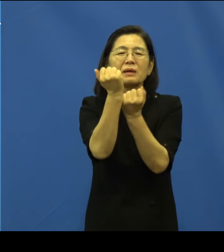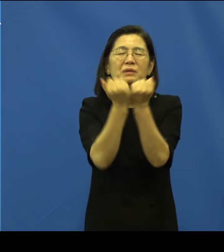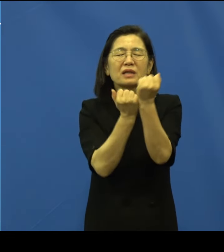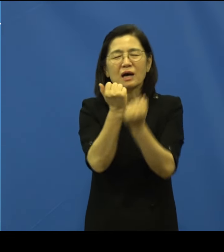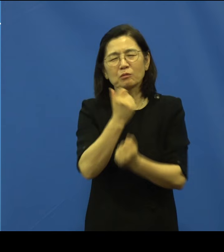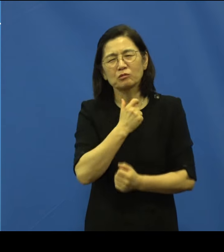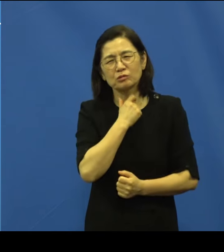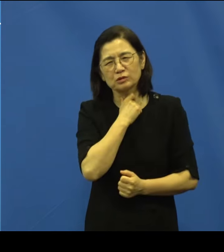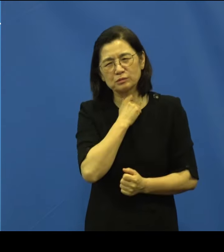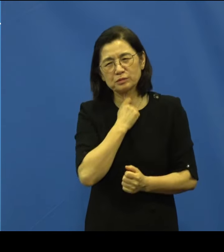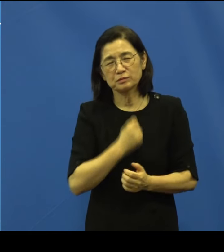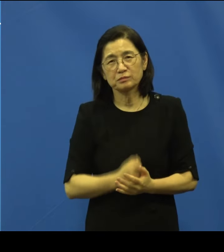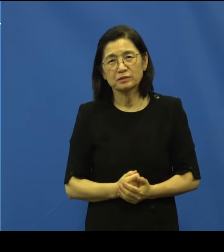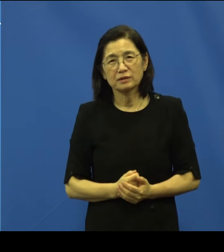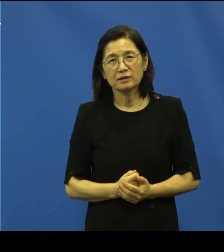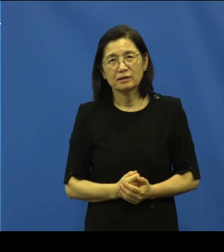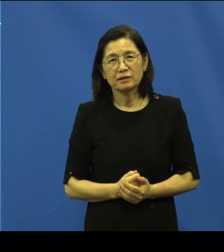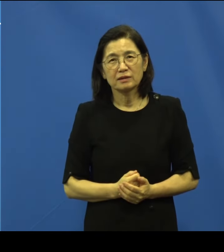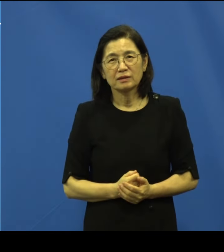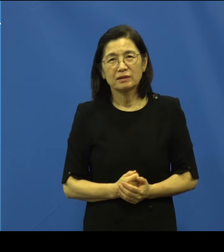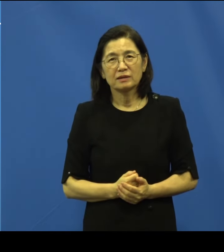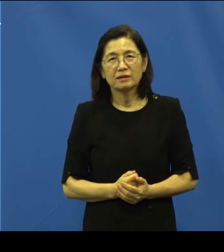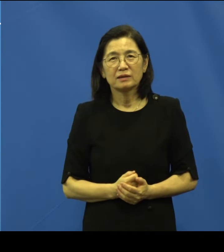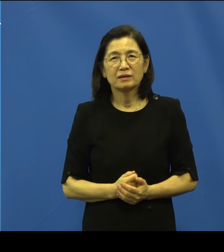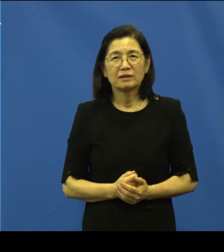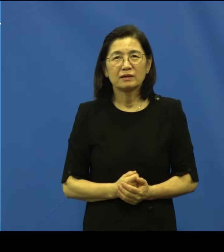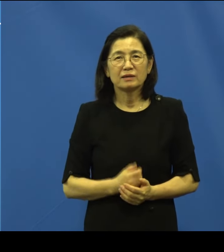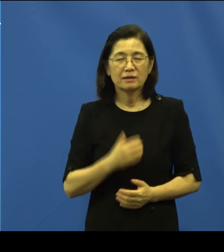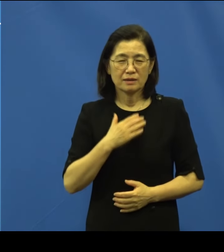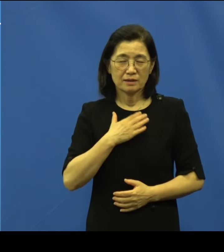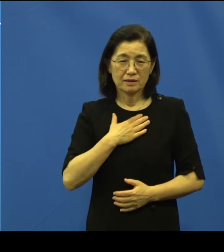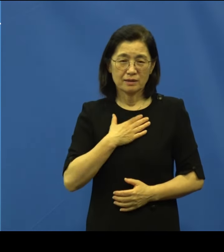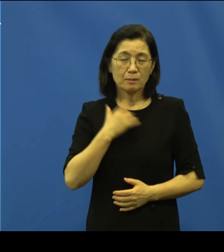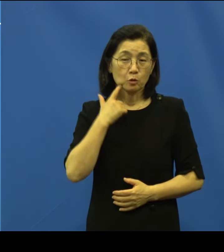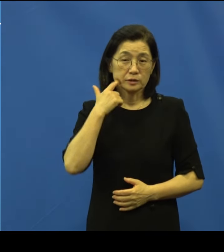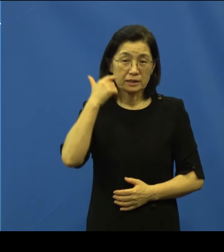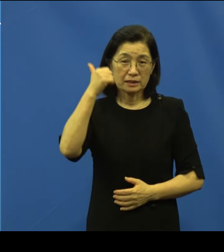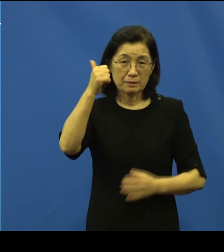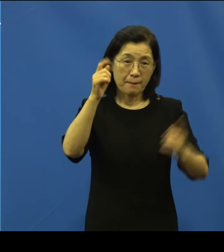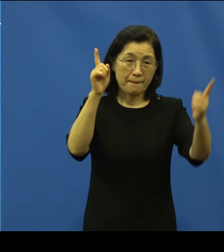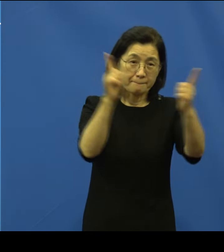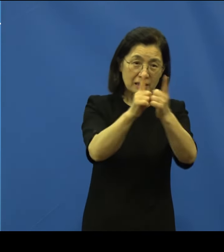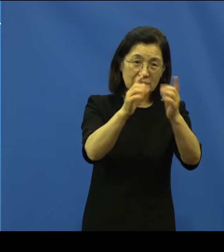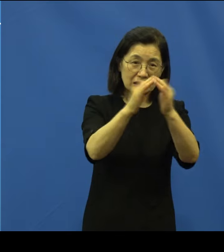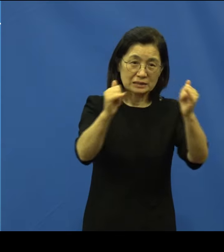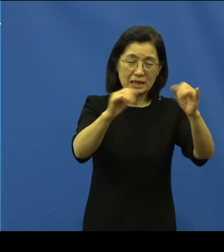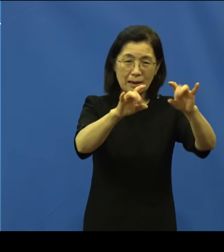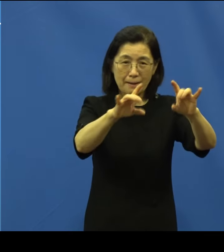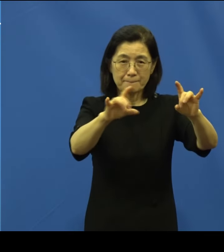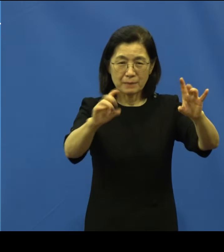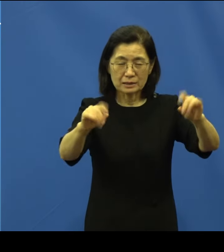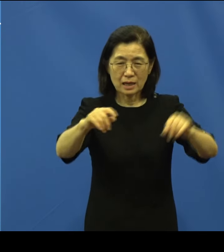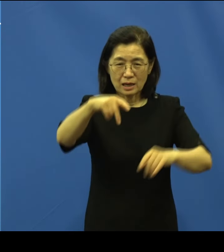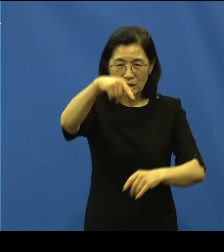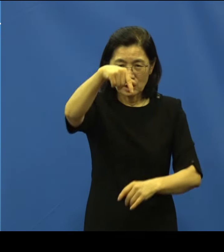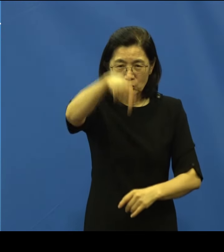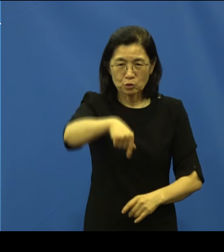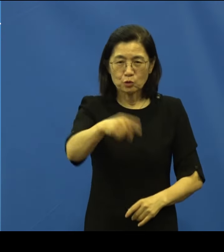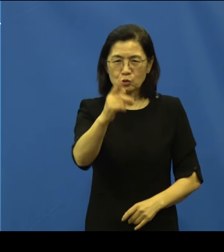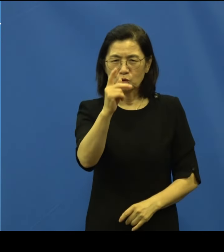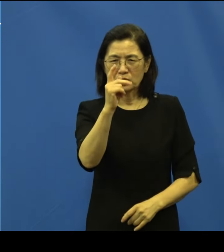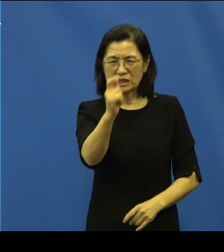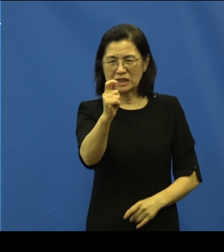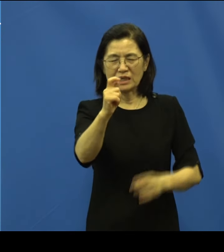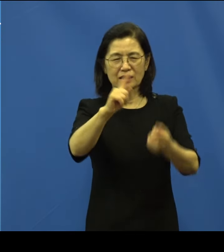전도사 때부터, 교육 전도사 때부터 저를 만나는 사람에는 무조건 큐티를 가르쳐요. 뭐 교사들이면 교사들하고 말씀 묵상만 했지